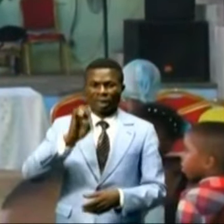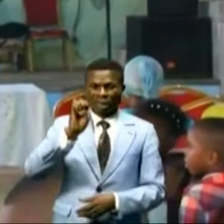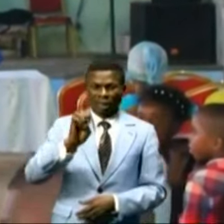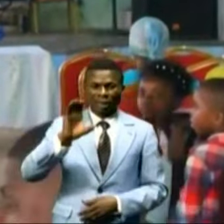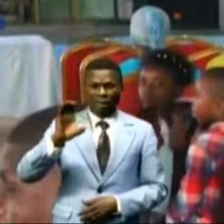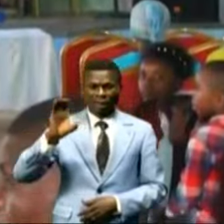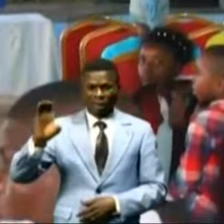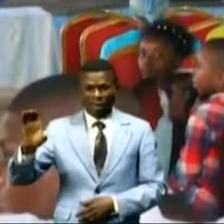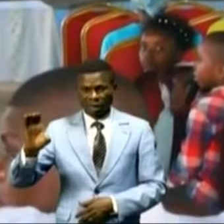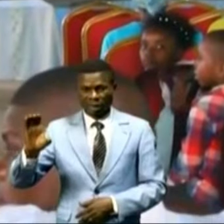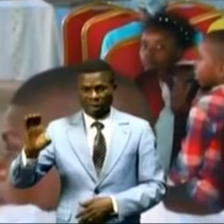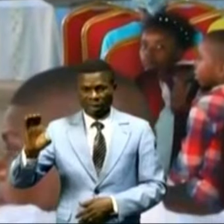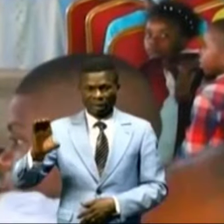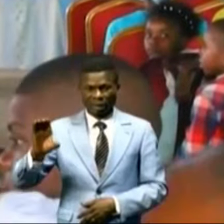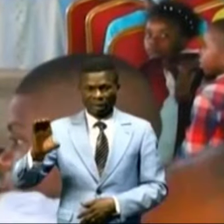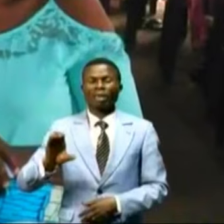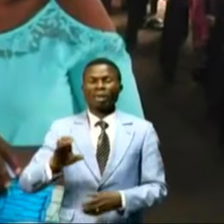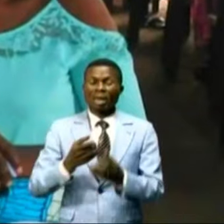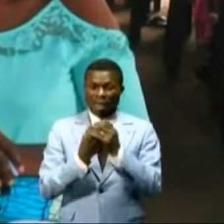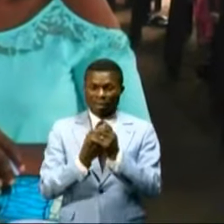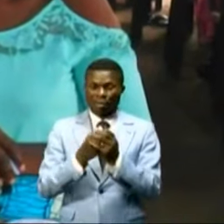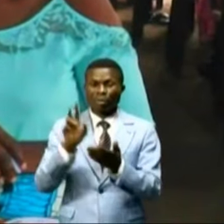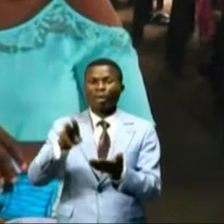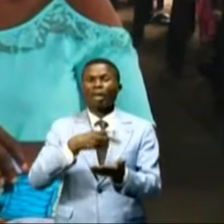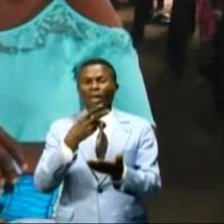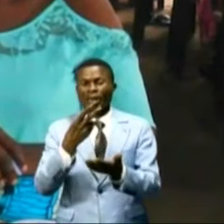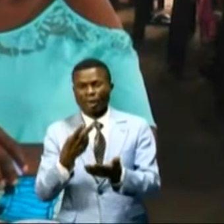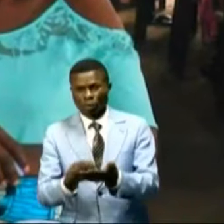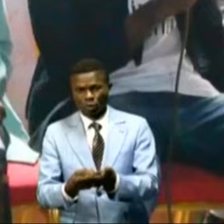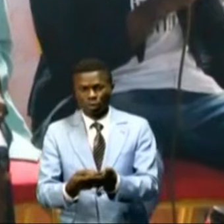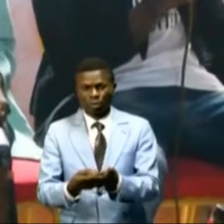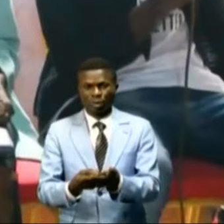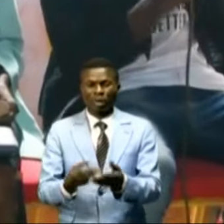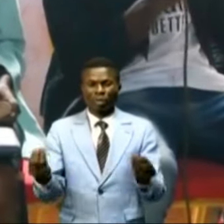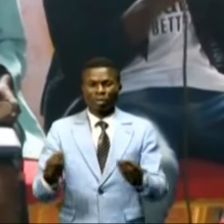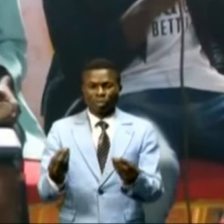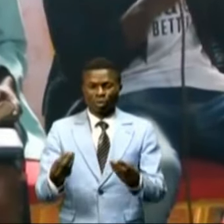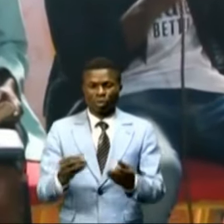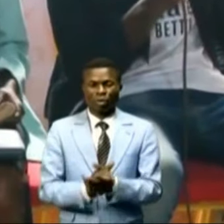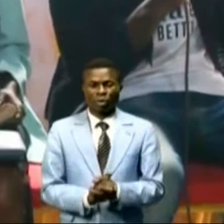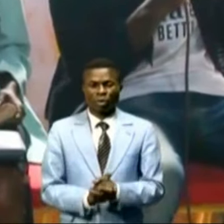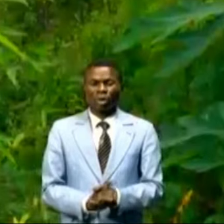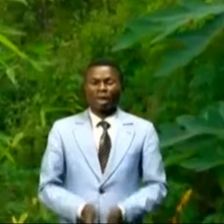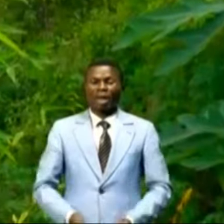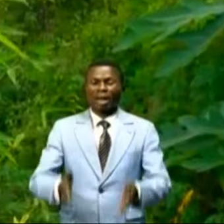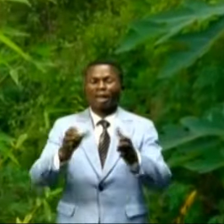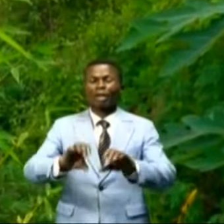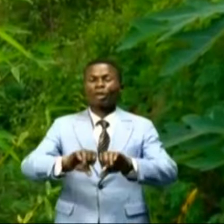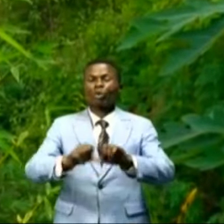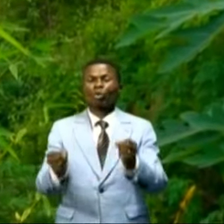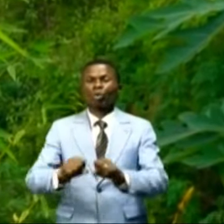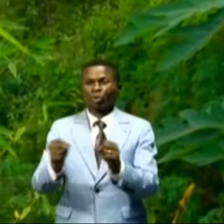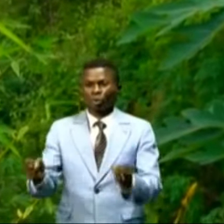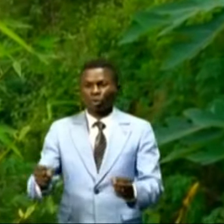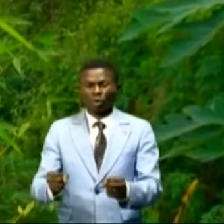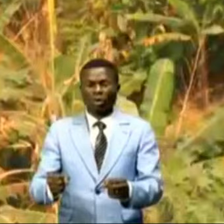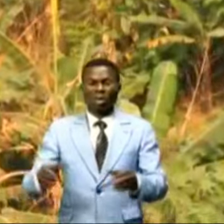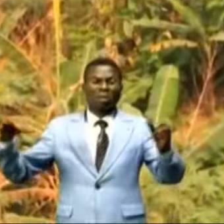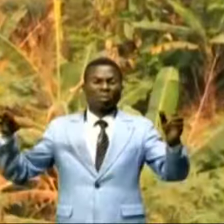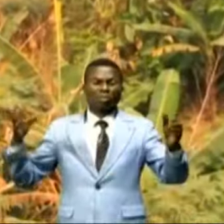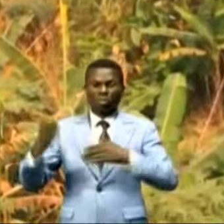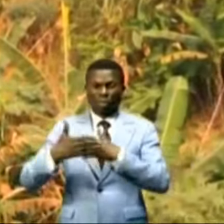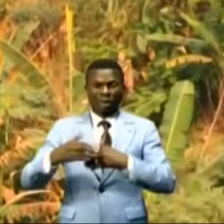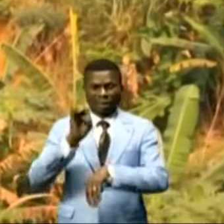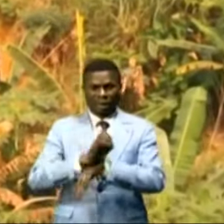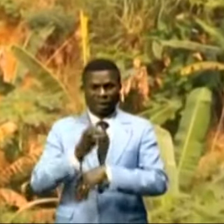ici et se laissent emporter dans la louange de Dieu. Mais ils n'ont pas toute la quiétude car les érosions les guettent.